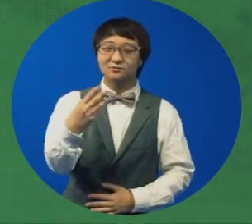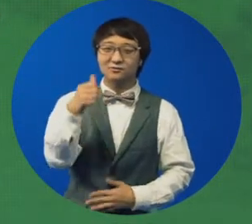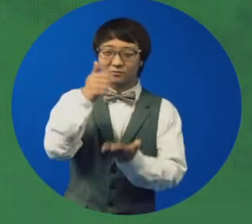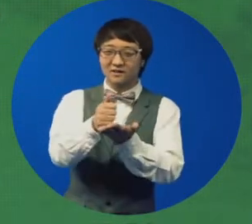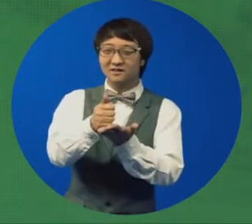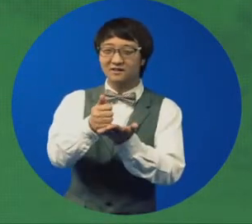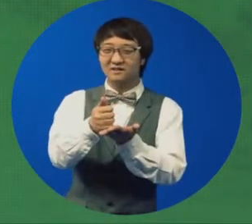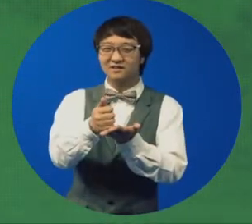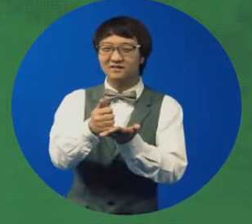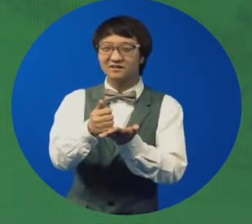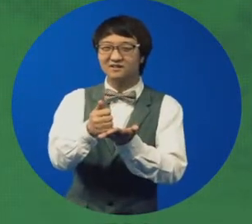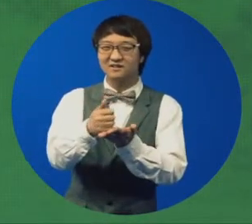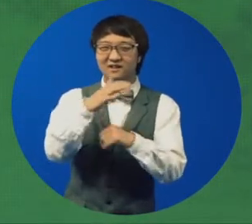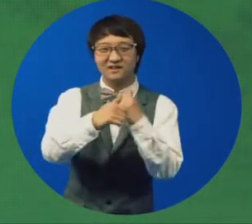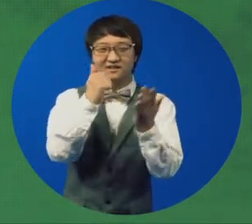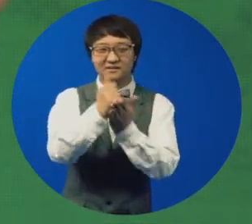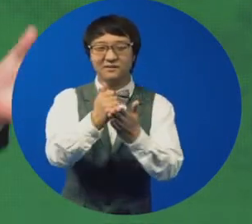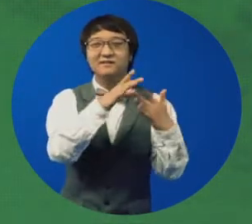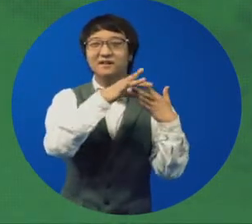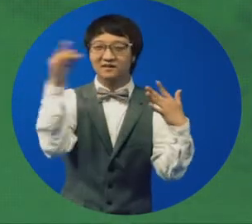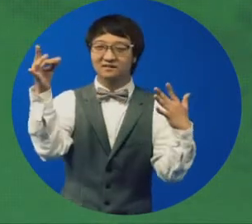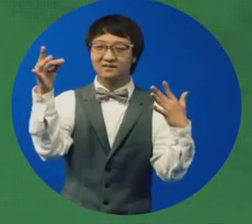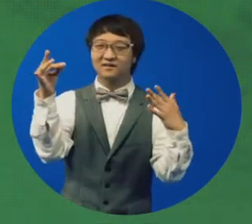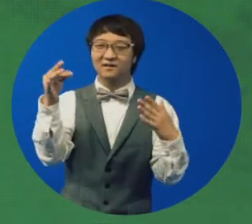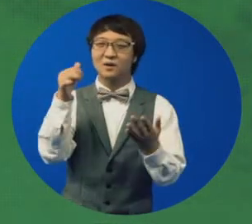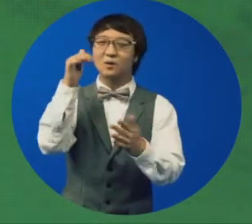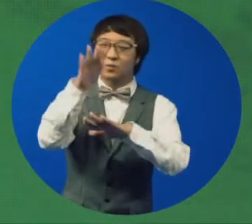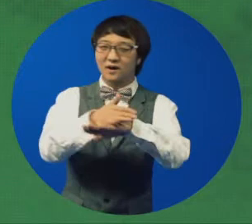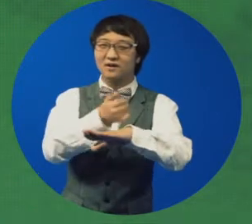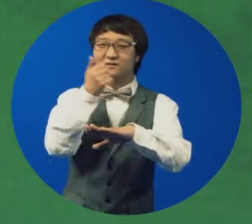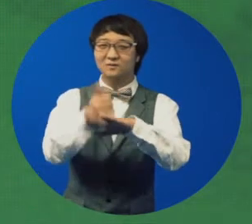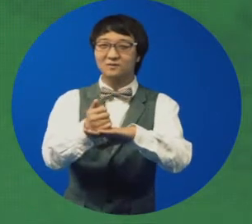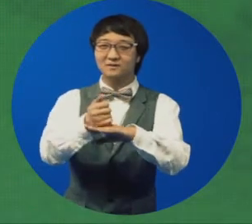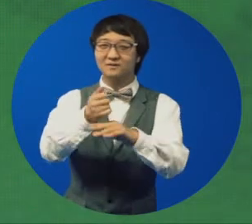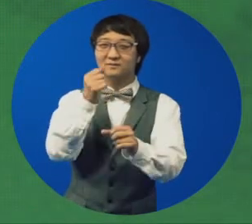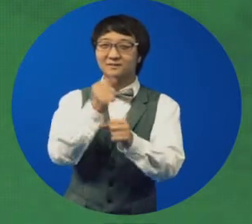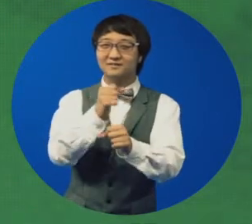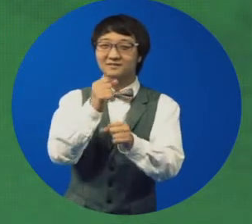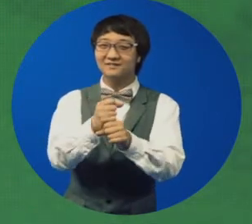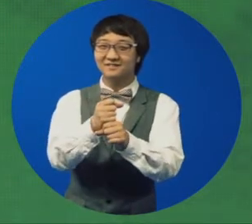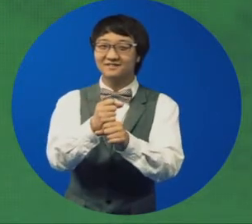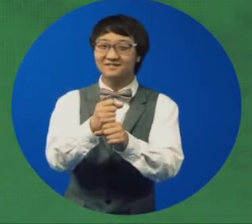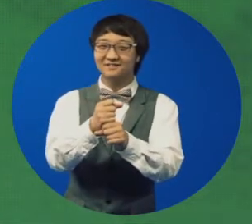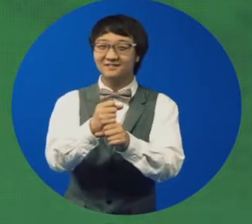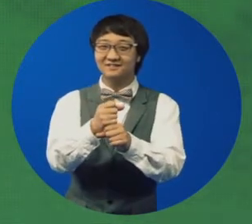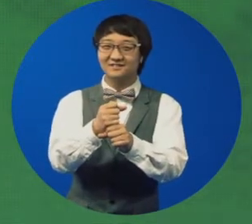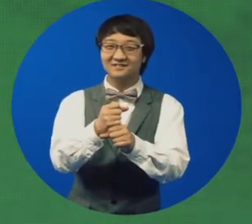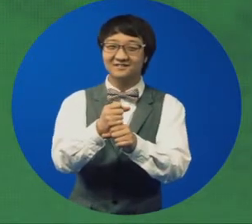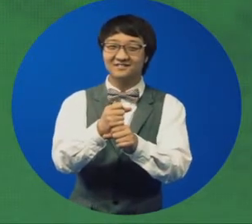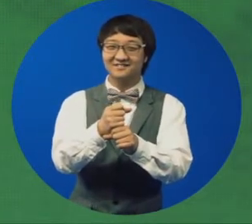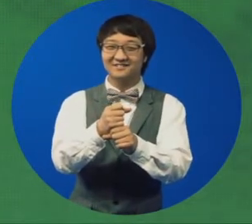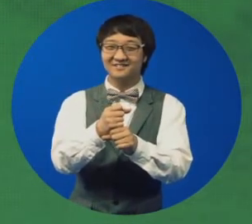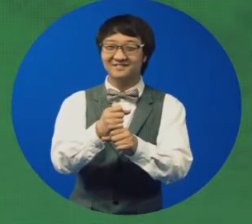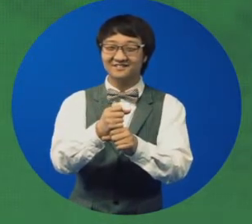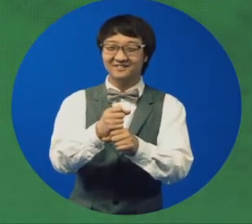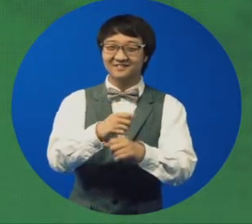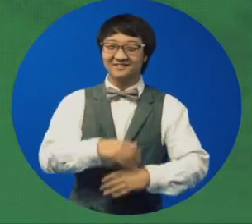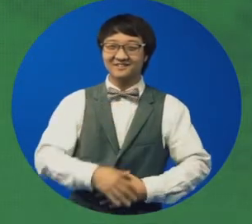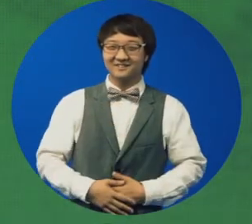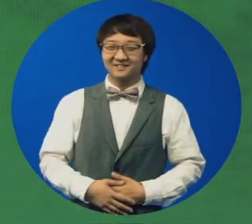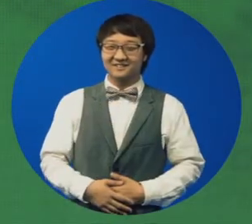하나님이 사울왕을 택하셨어요. 그를 왕으로 삼아주셨습니다. 사울왕은 끝까지 하나님과의 인격적인 만남